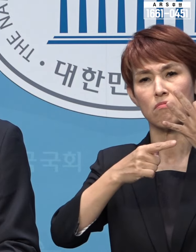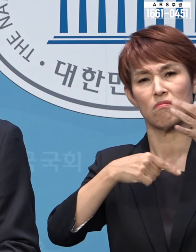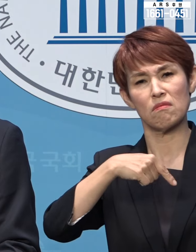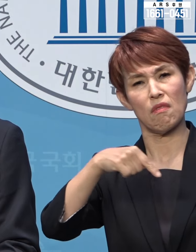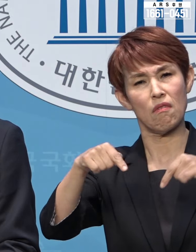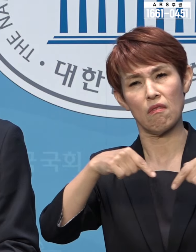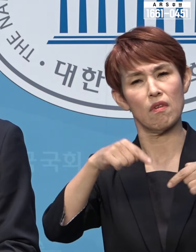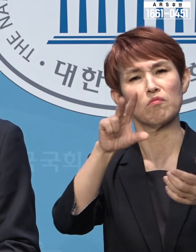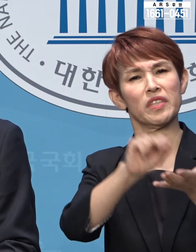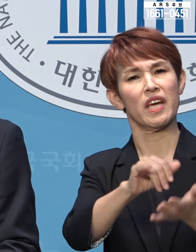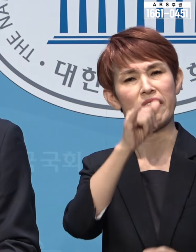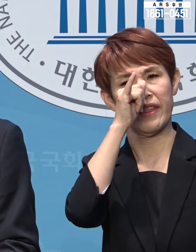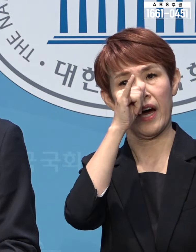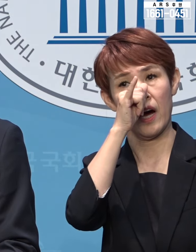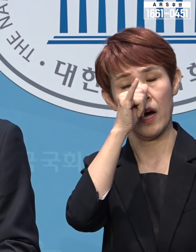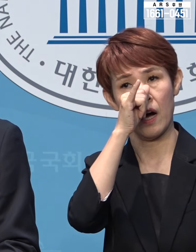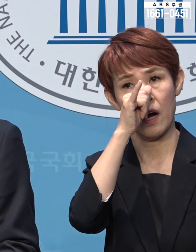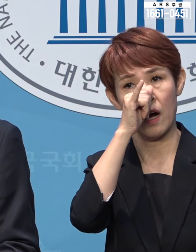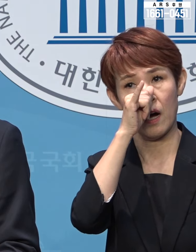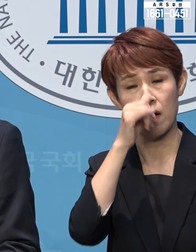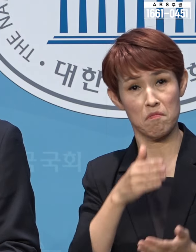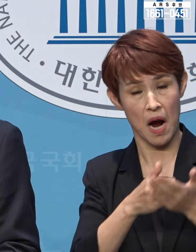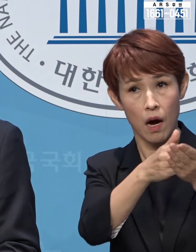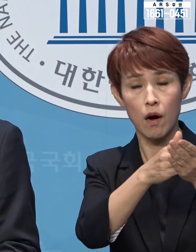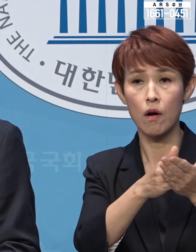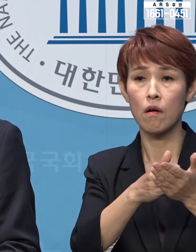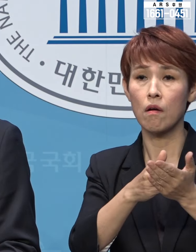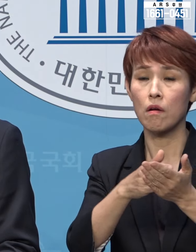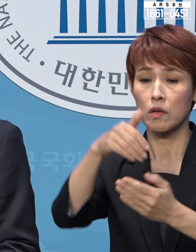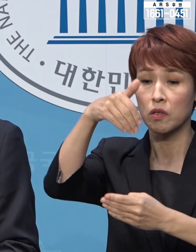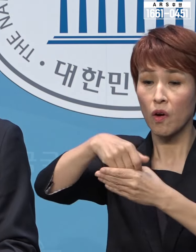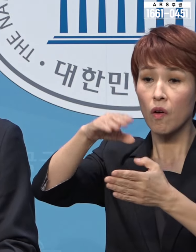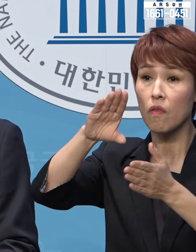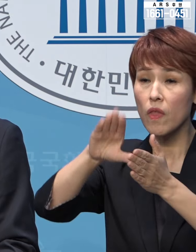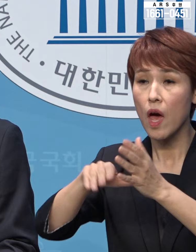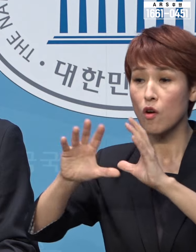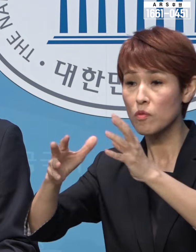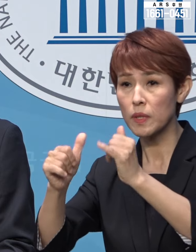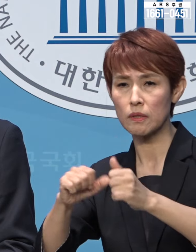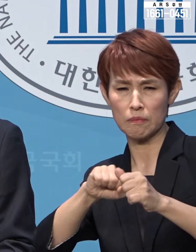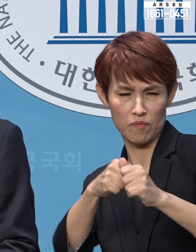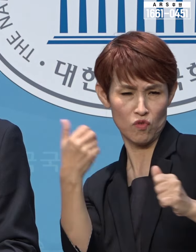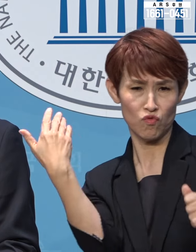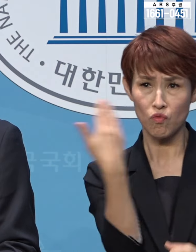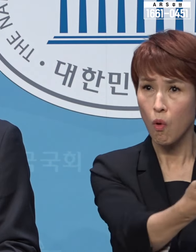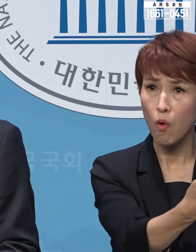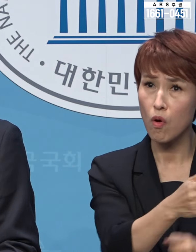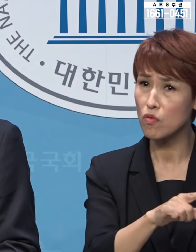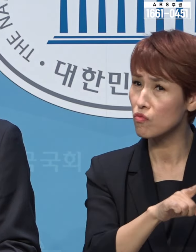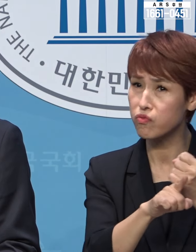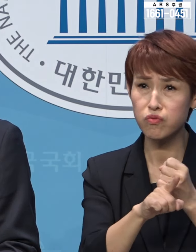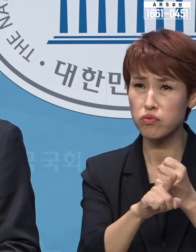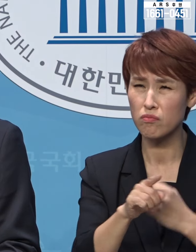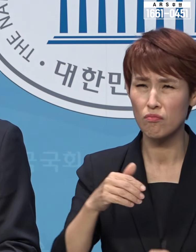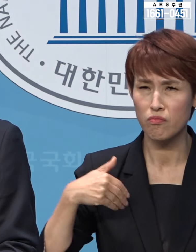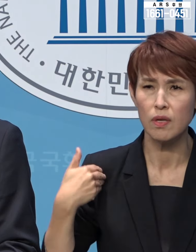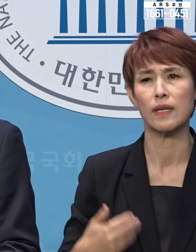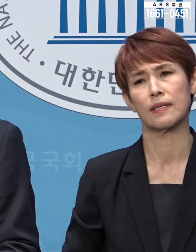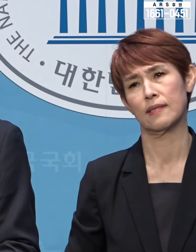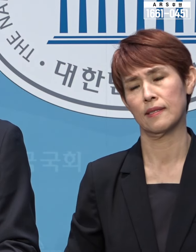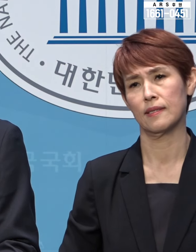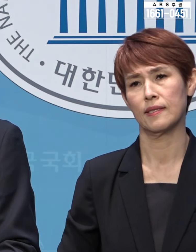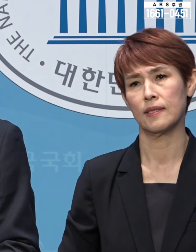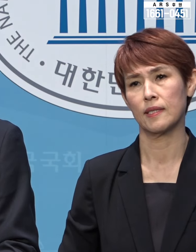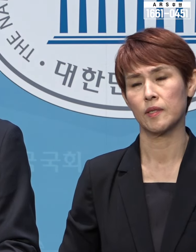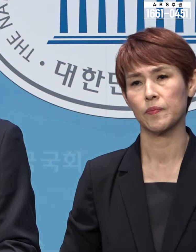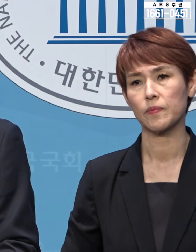지지하지 않는지 왜 총선에서 국민께서 심했는지 히 모르고